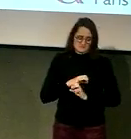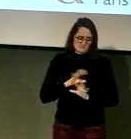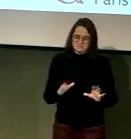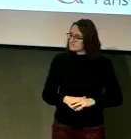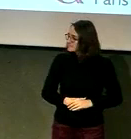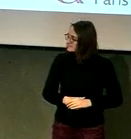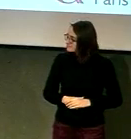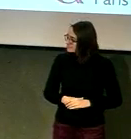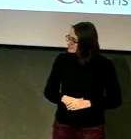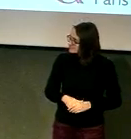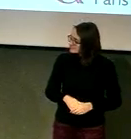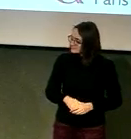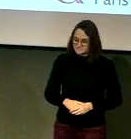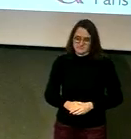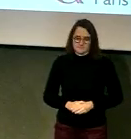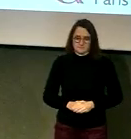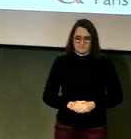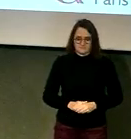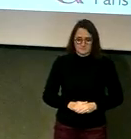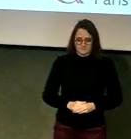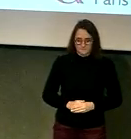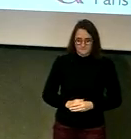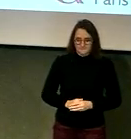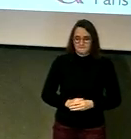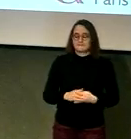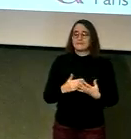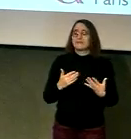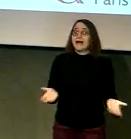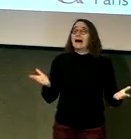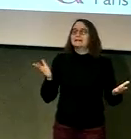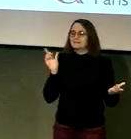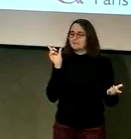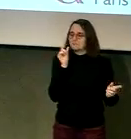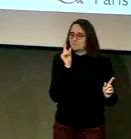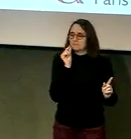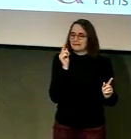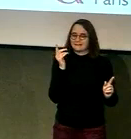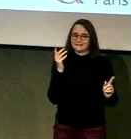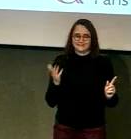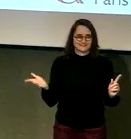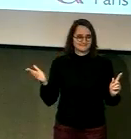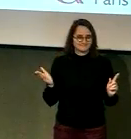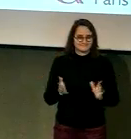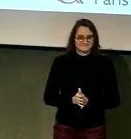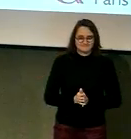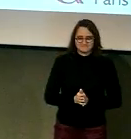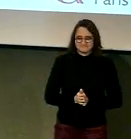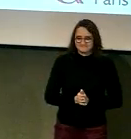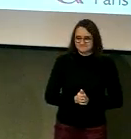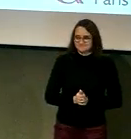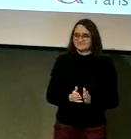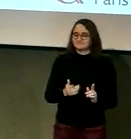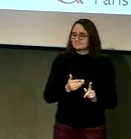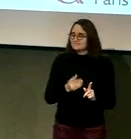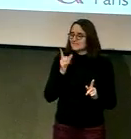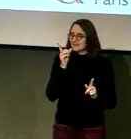C'est bien? Oui, comme tu veux. Très bien. Ah, le père. Vas-y, le